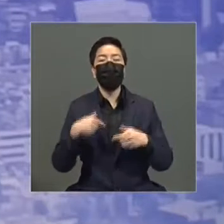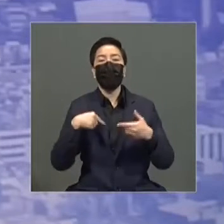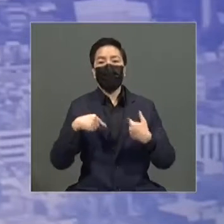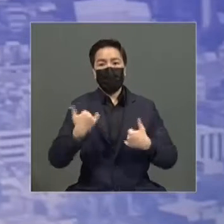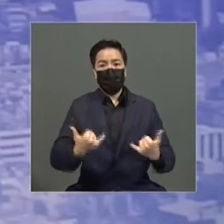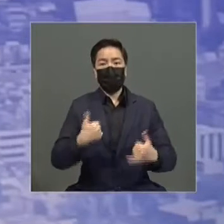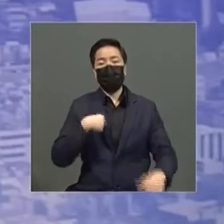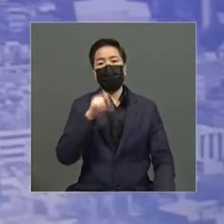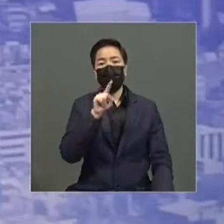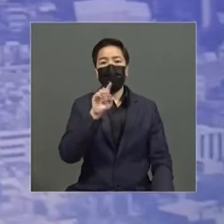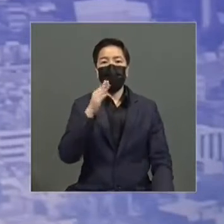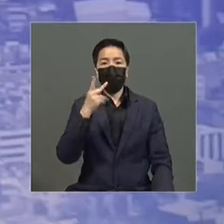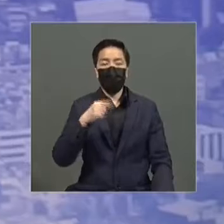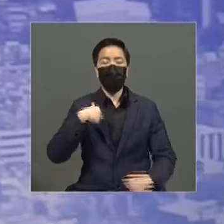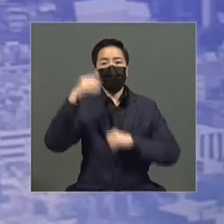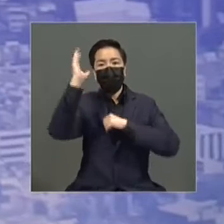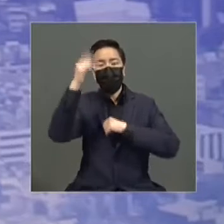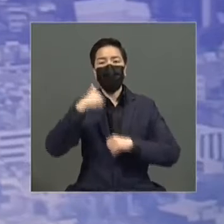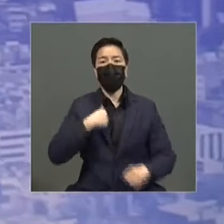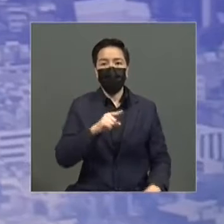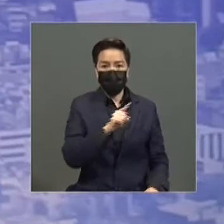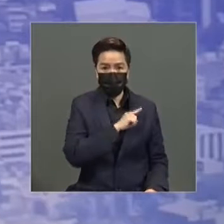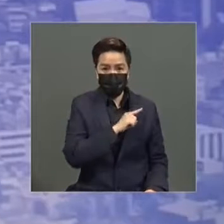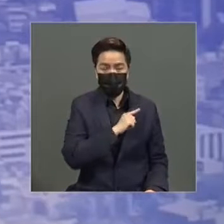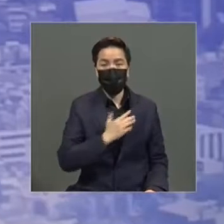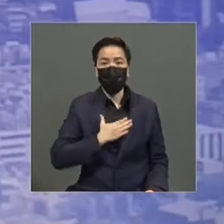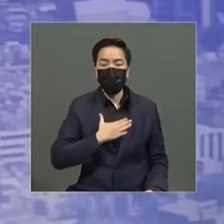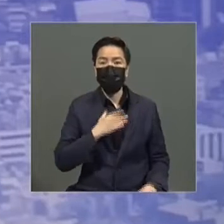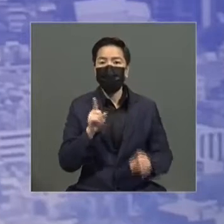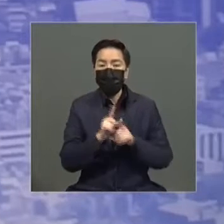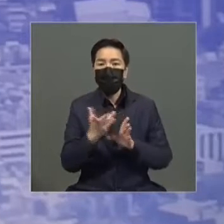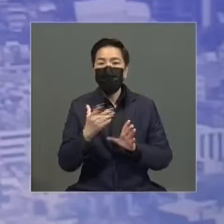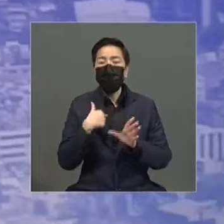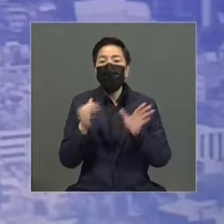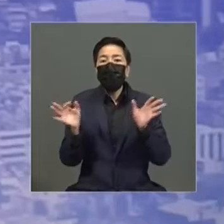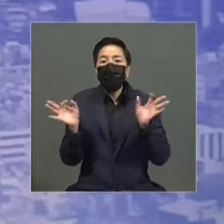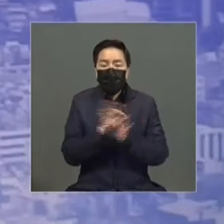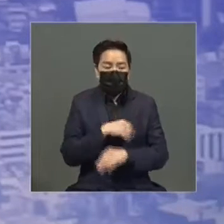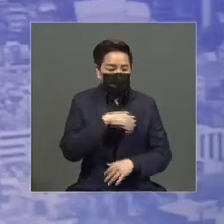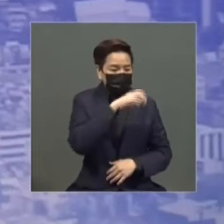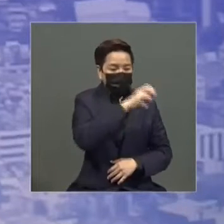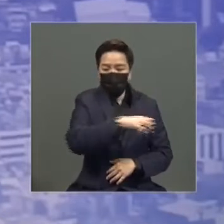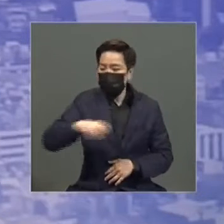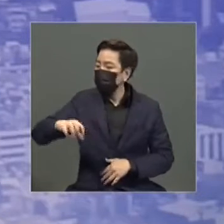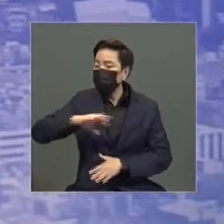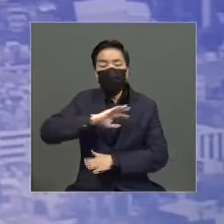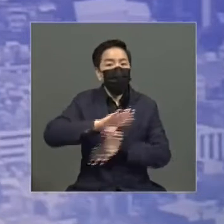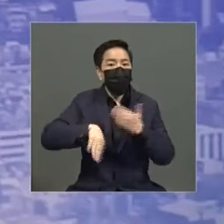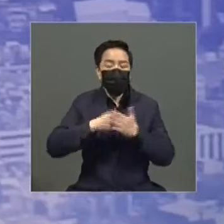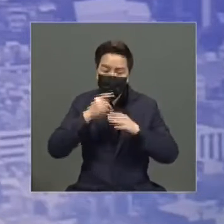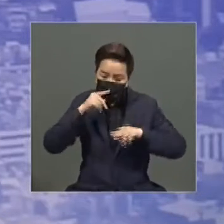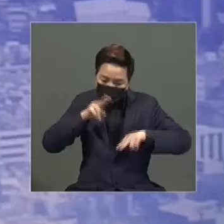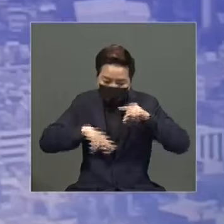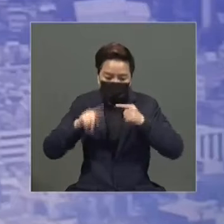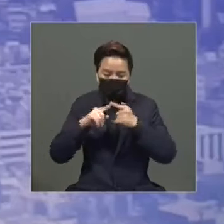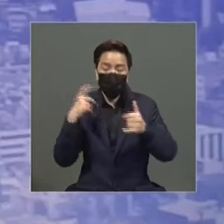ษกของสบคซึ่งก็ส่วนหนึ่งก็ต้องรับผิดชอบในด้านนี้ในแทนหน่วยงานต่างๆทั้งหมดนะครับที่ดูแลทางด้